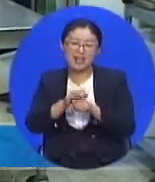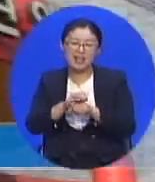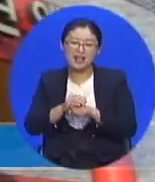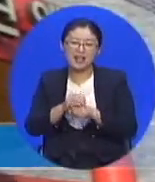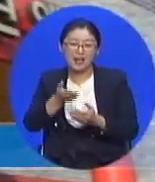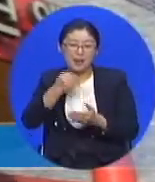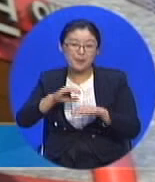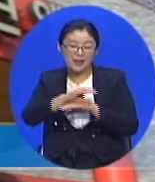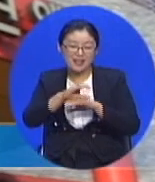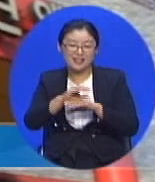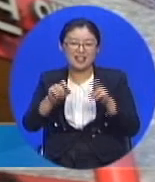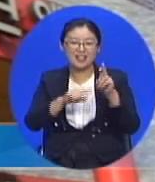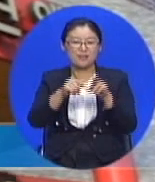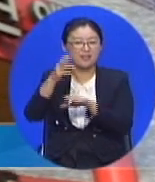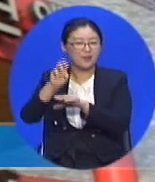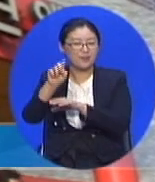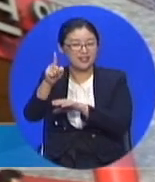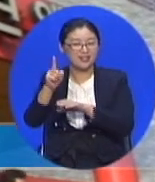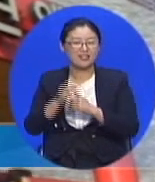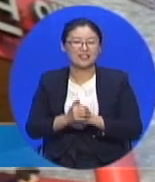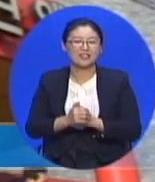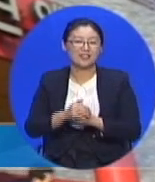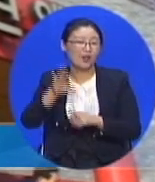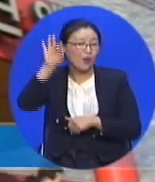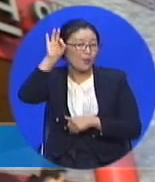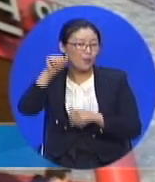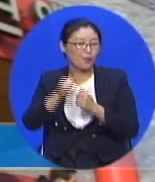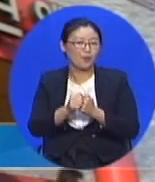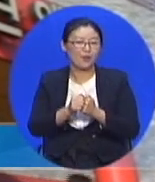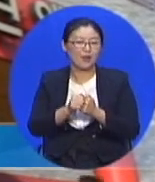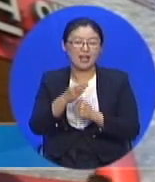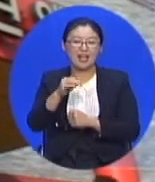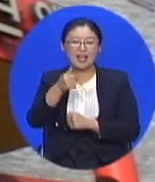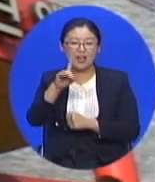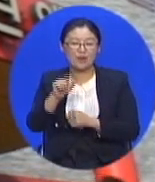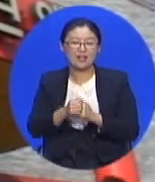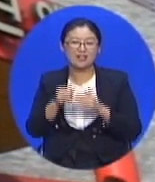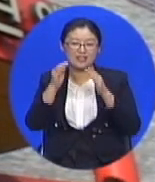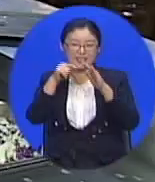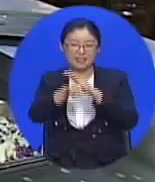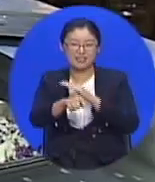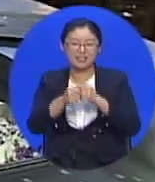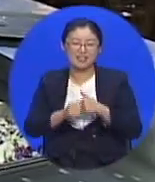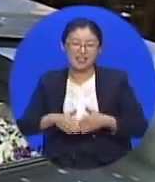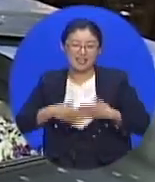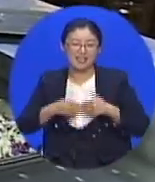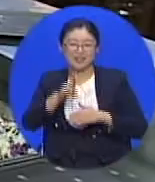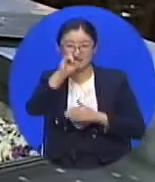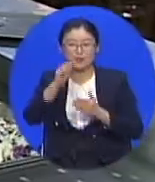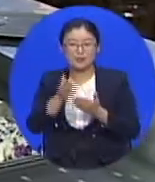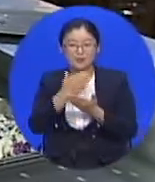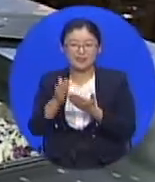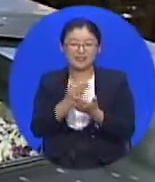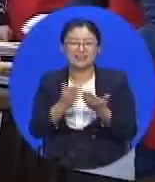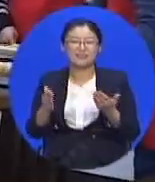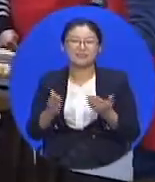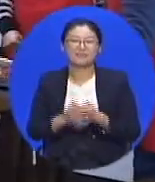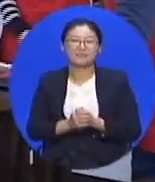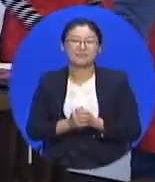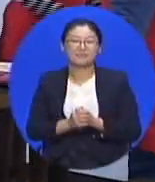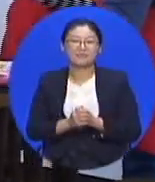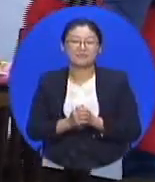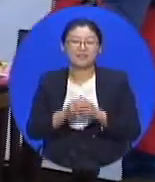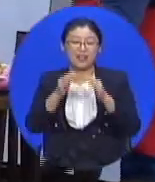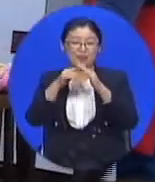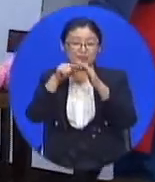마무리하는 12월 31일 경북 포항시 설린애용원을 찾아 원생들과 따뜻한 점심 식사를 함께했습니다. 이날